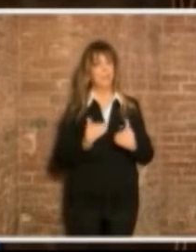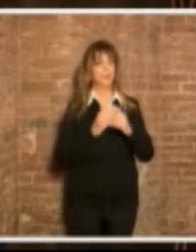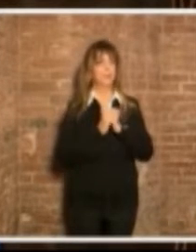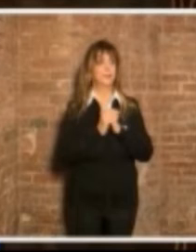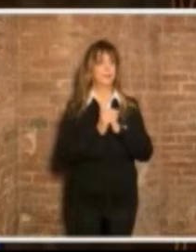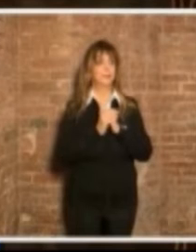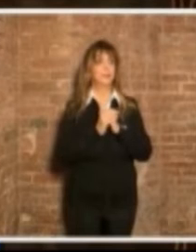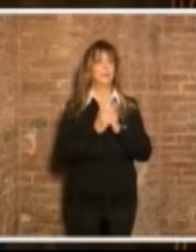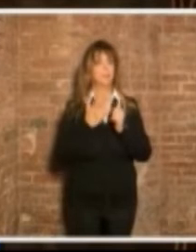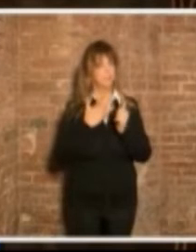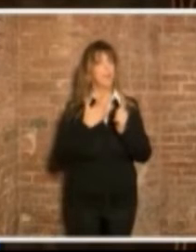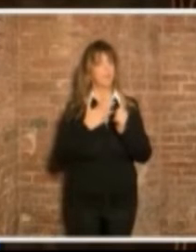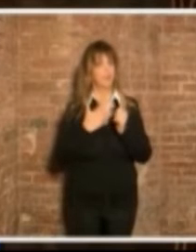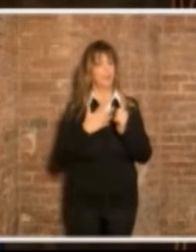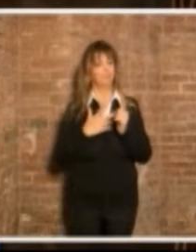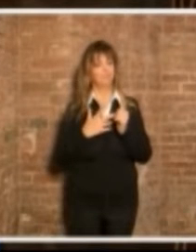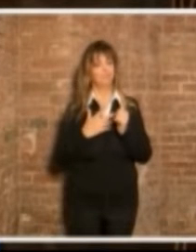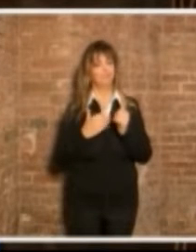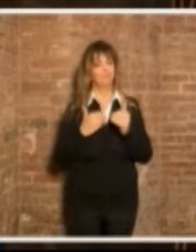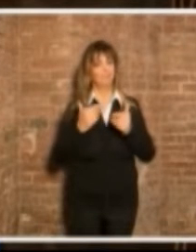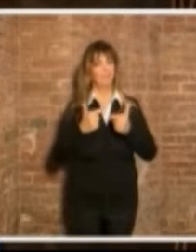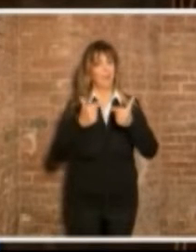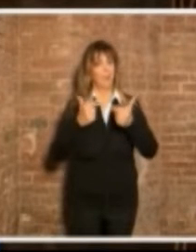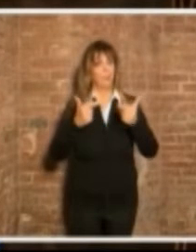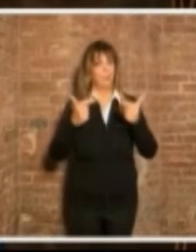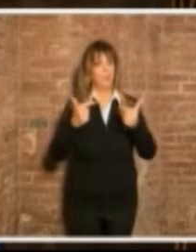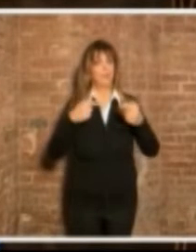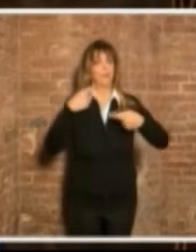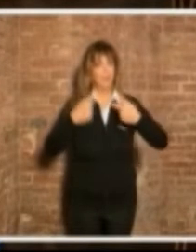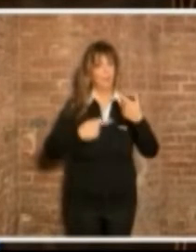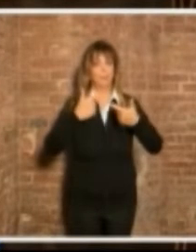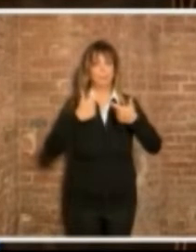ma registriamo un aumento di contagio costante,